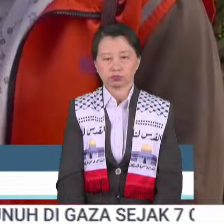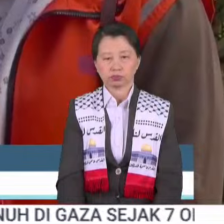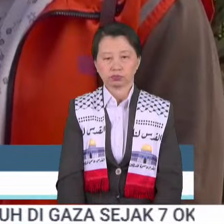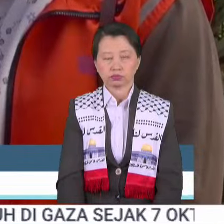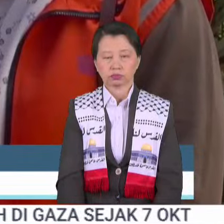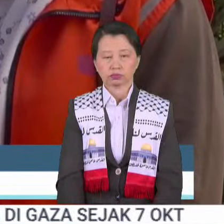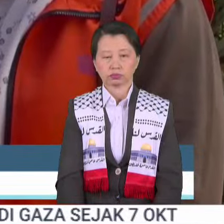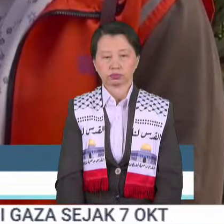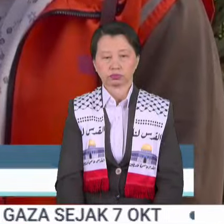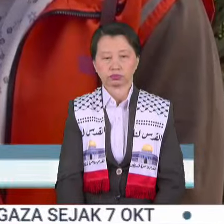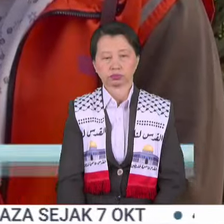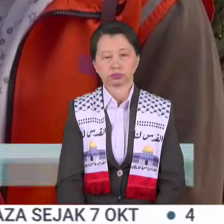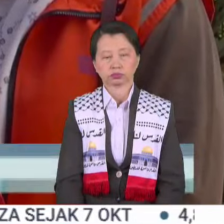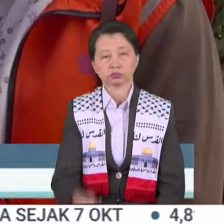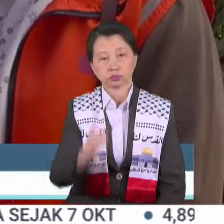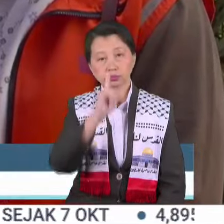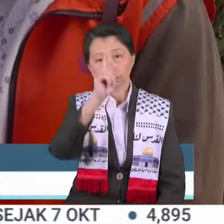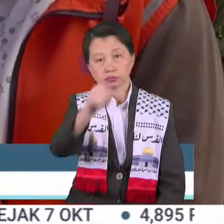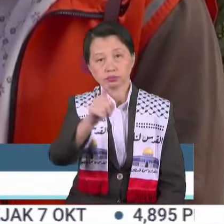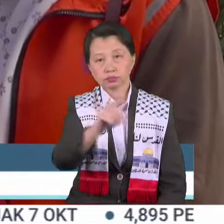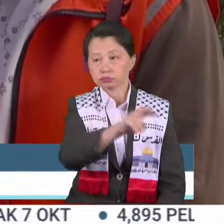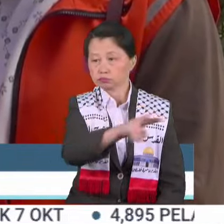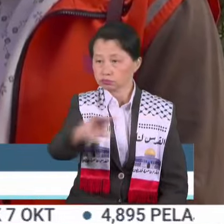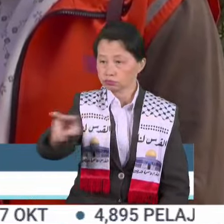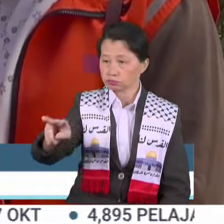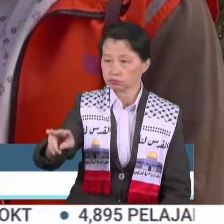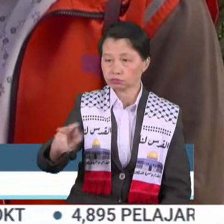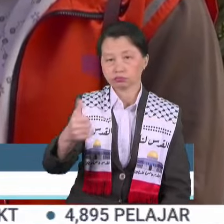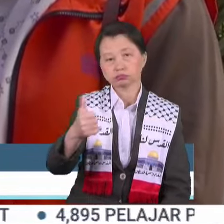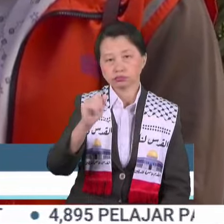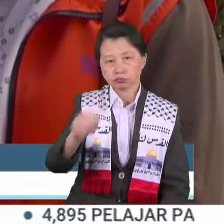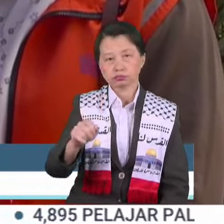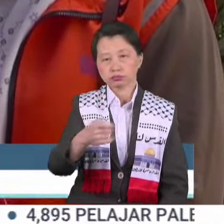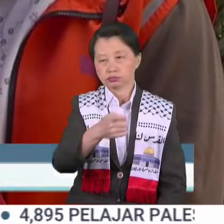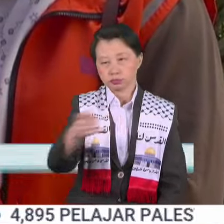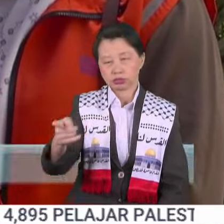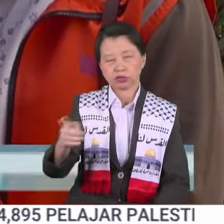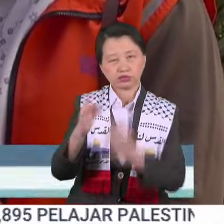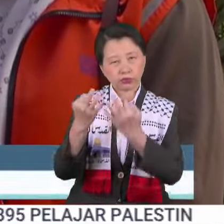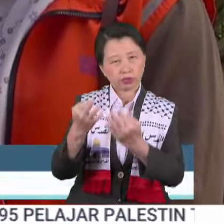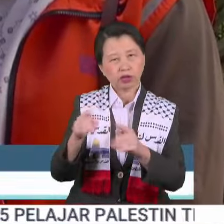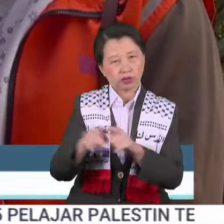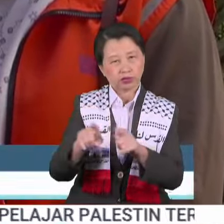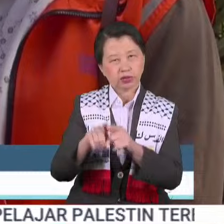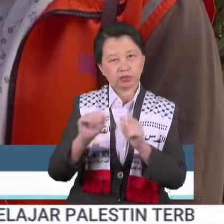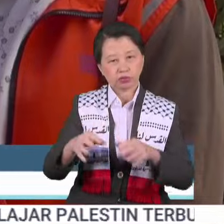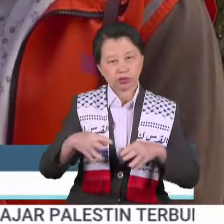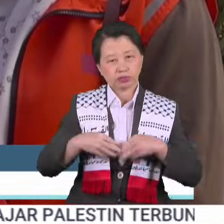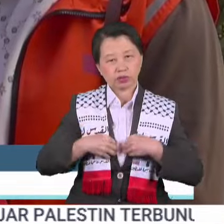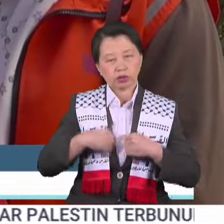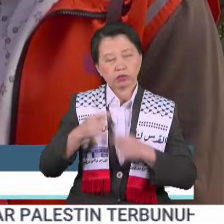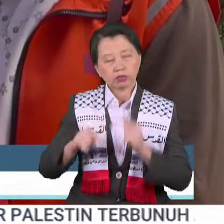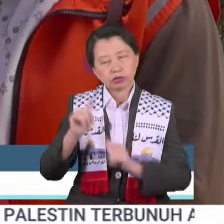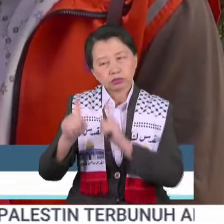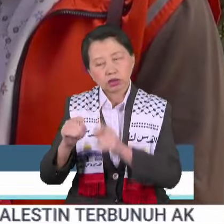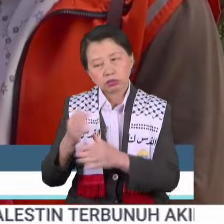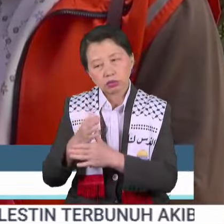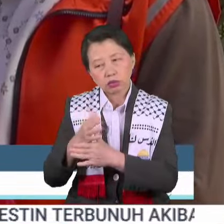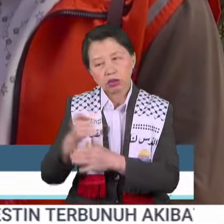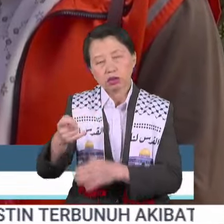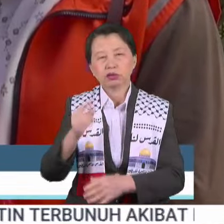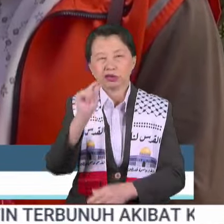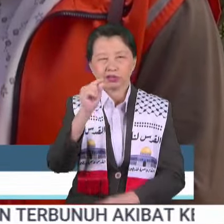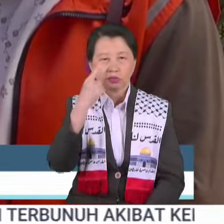Mereka sebenarnya macam nampak redo, boleh terima kan. Tetapi dari bila berkongsi itu, dia sedikit sebanyak